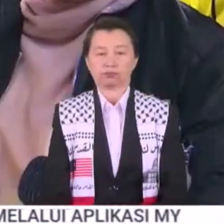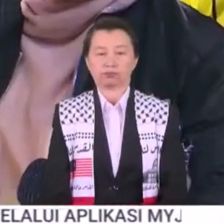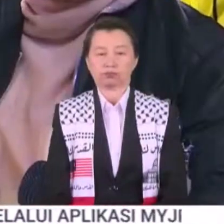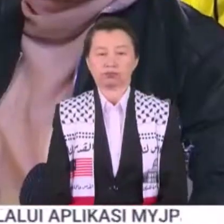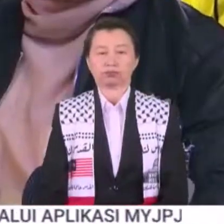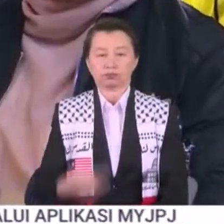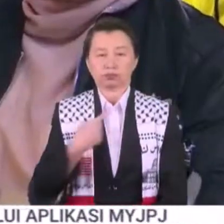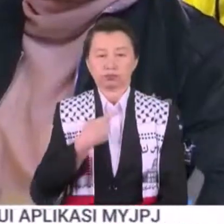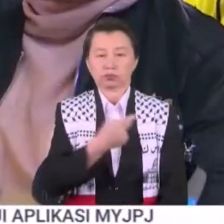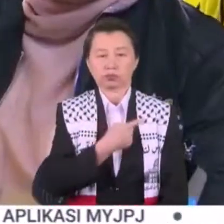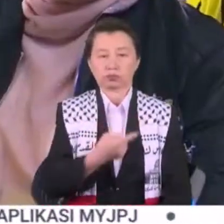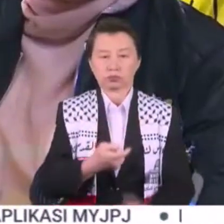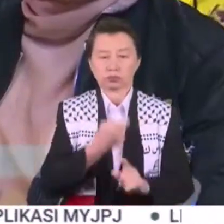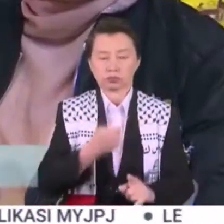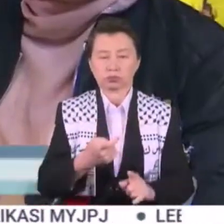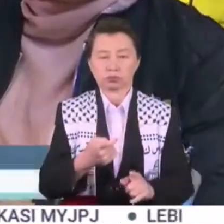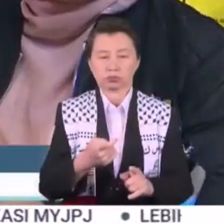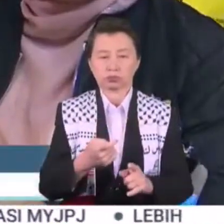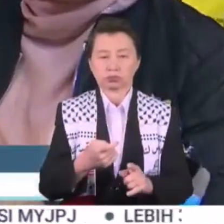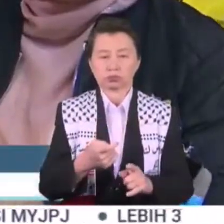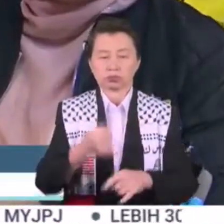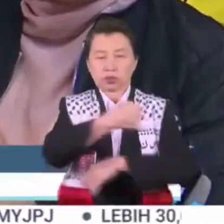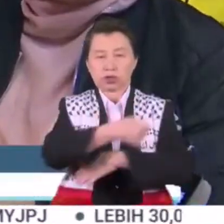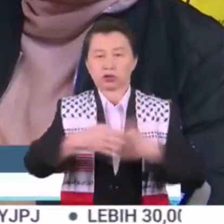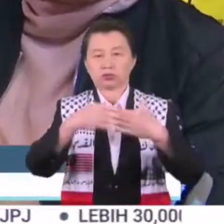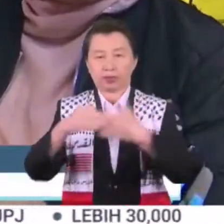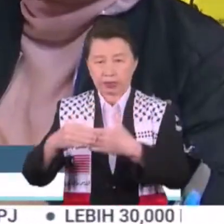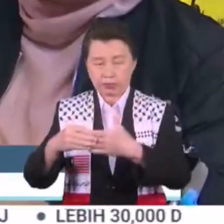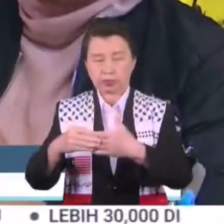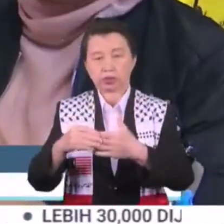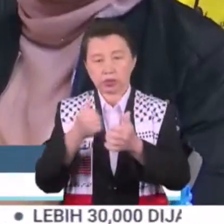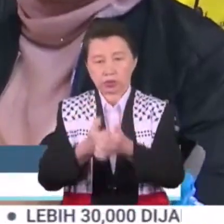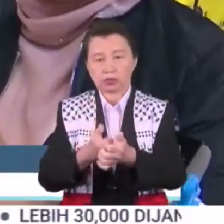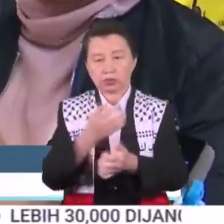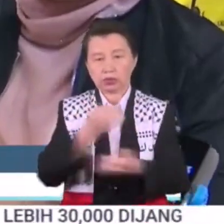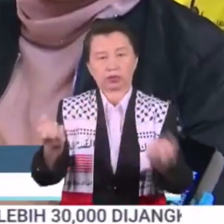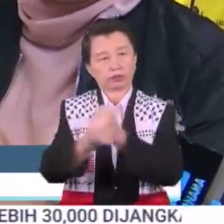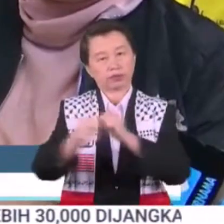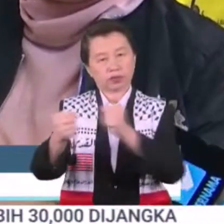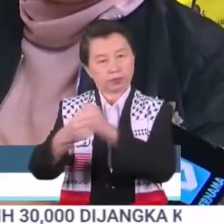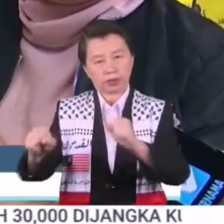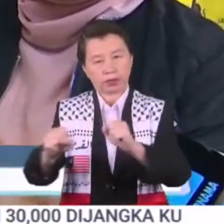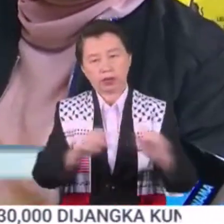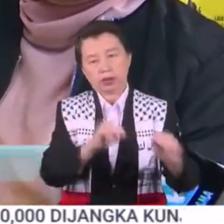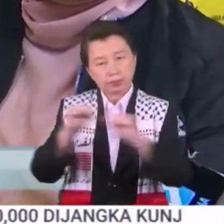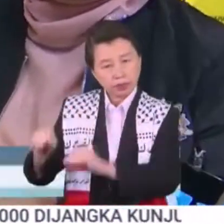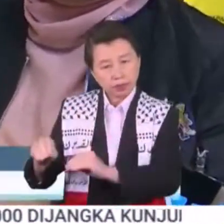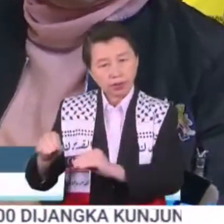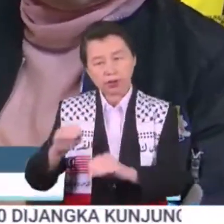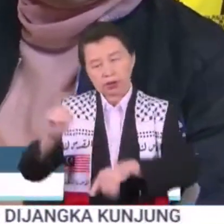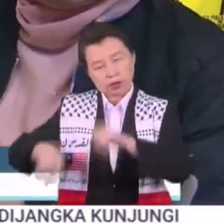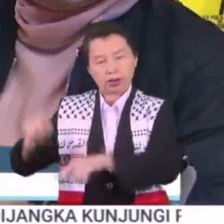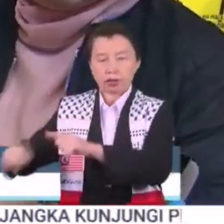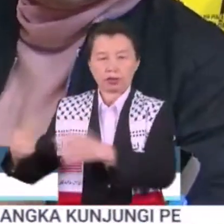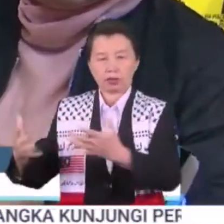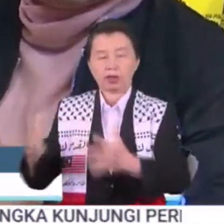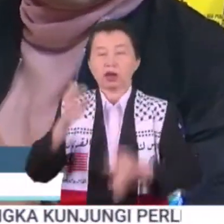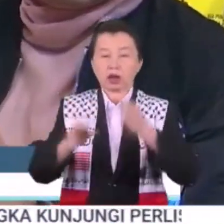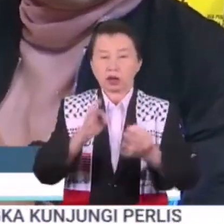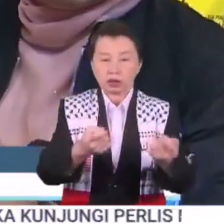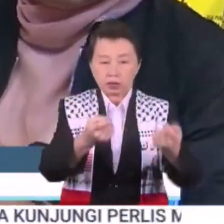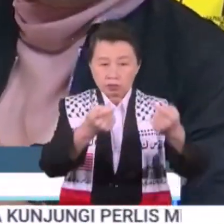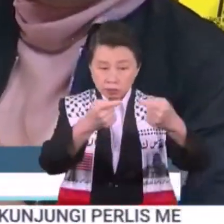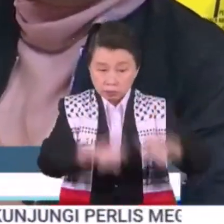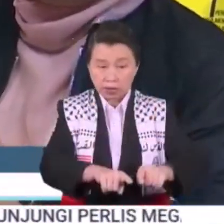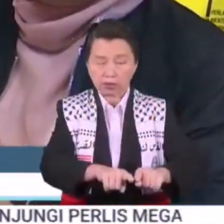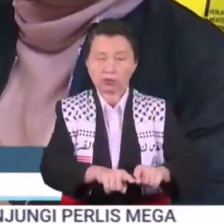Kita sudah ada garis panduan kita, garis panduan dan juga persiapan-persiapan kita, pemindahan dan sebagainya sekiranya